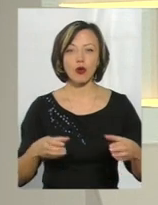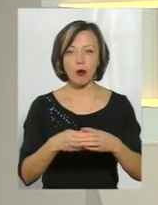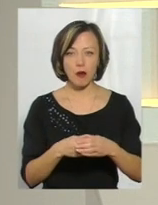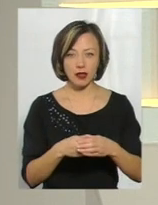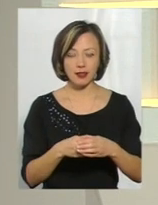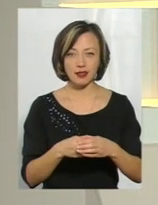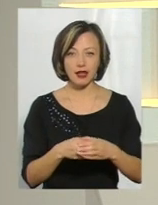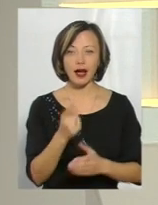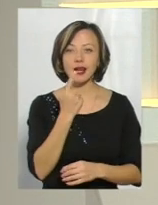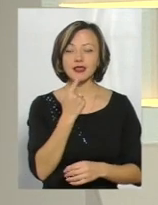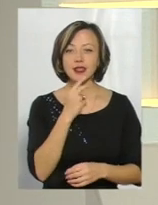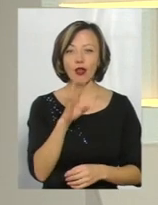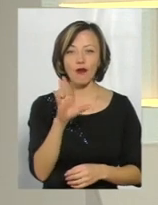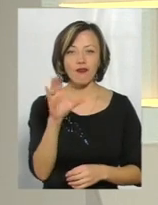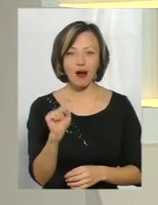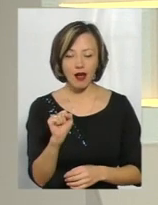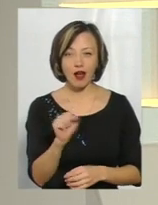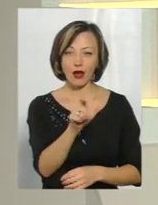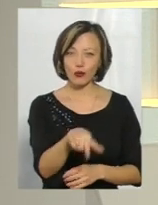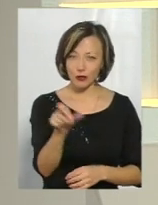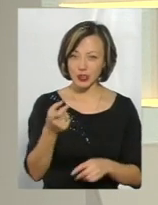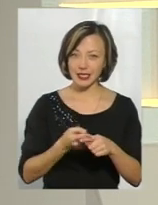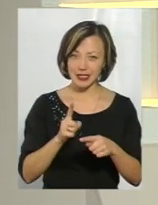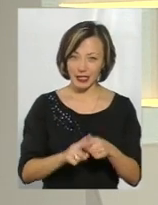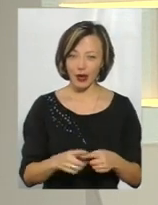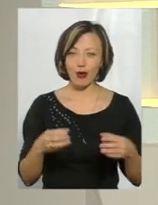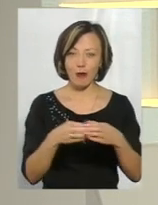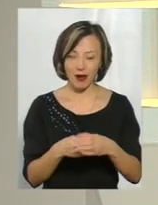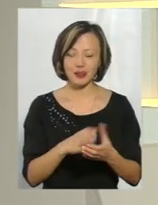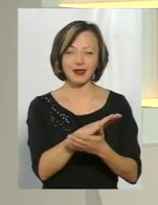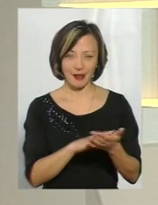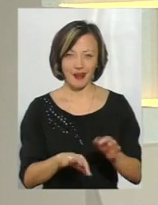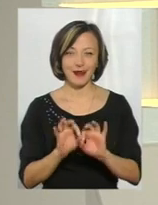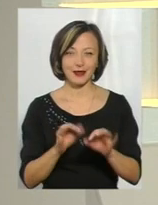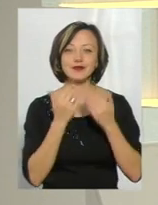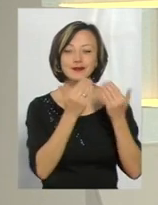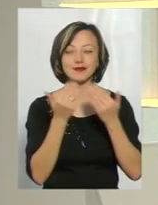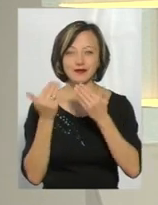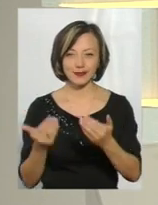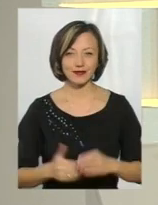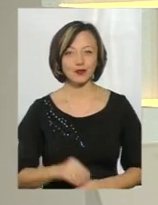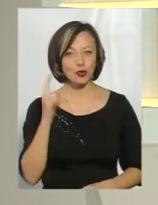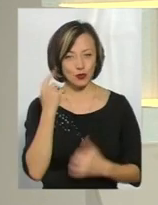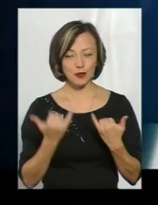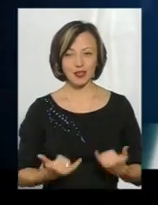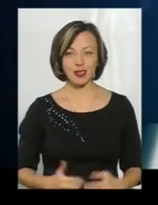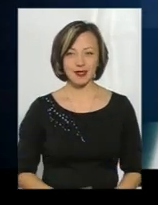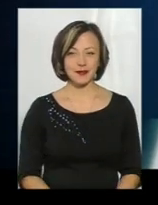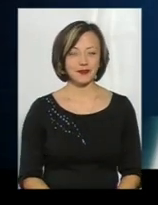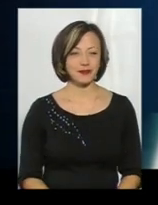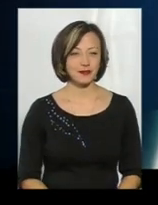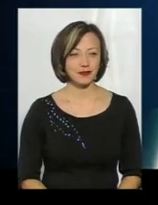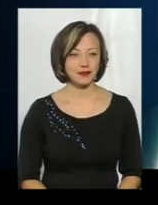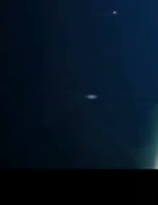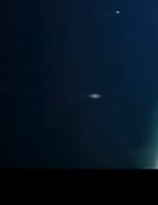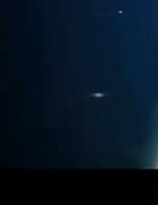громади Красилова, мешканці цієї тергромади? Наталя Сідова запитувала, ми почуємо зараз.